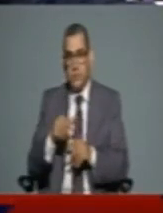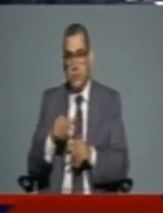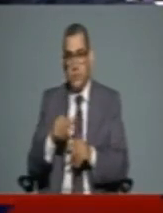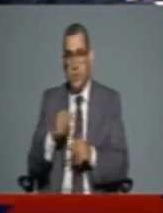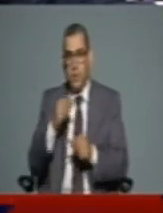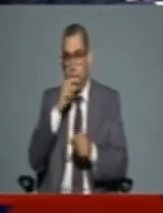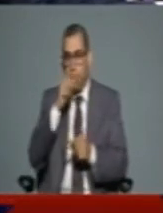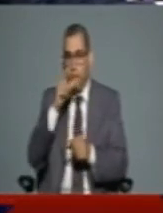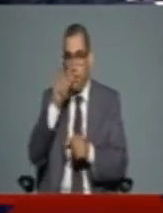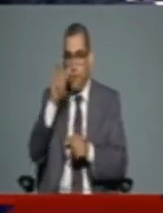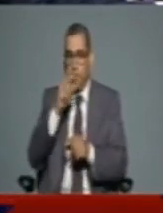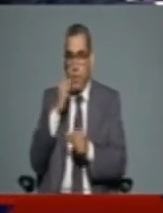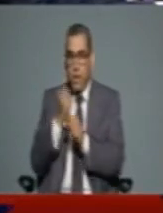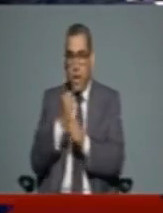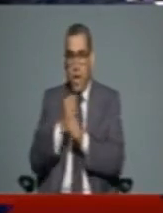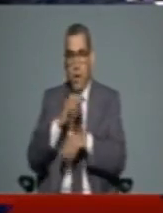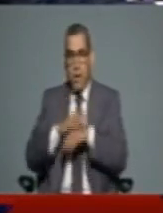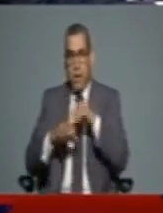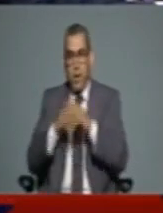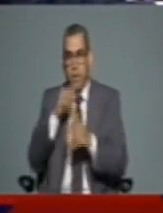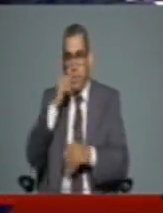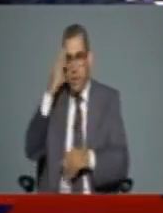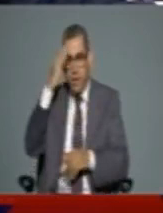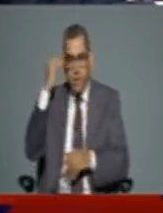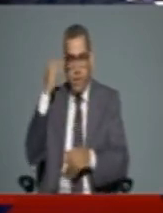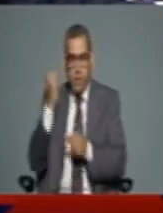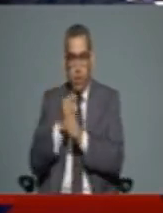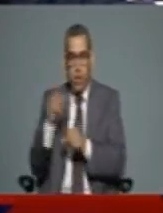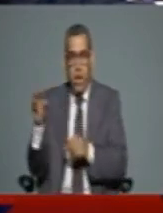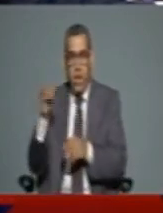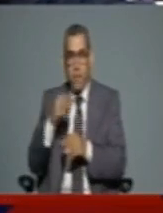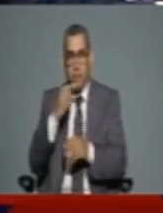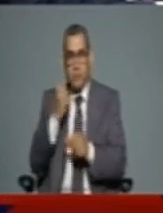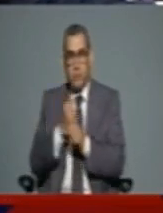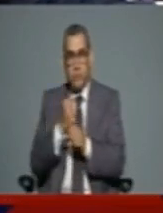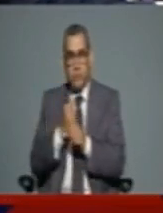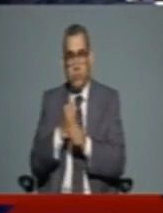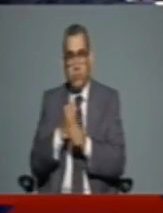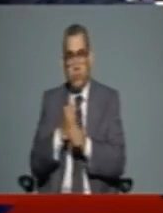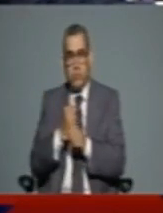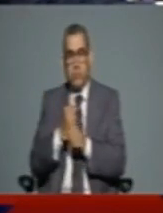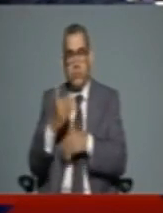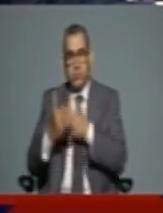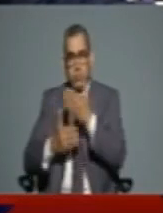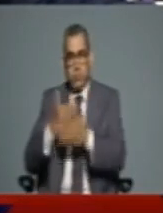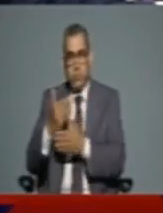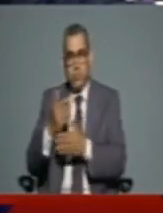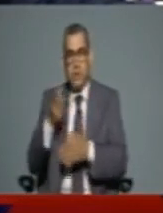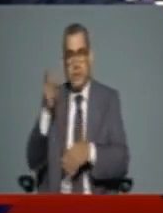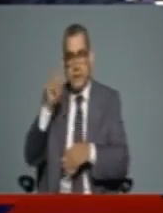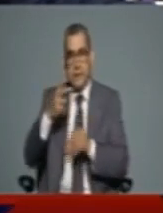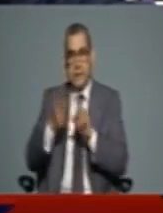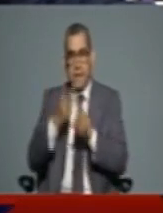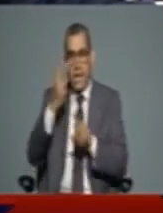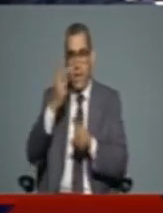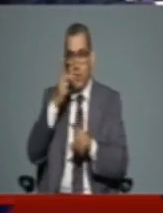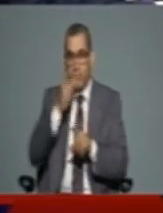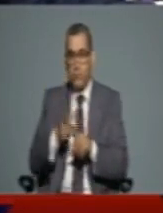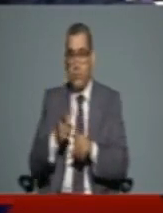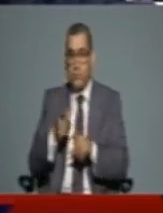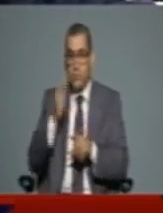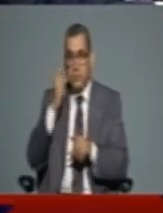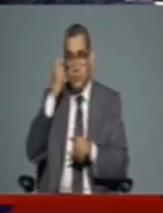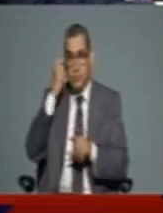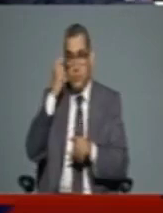تقدر تجيب بالمنتج ده وتستخدمه وتوفر وقت. وبعدين برضو تاني نتيجة ان